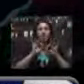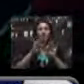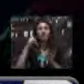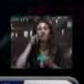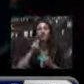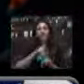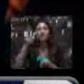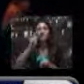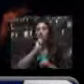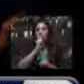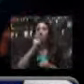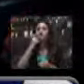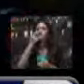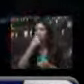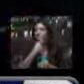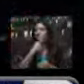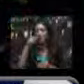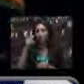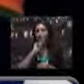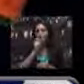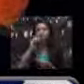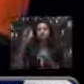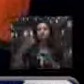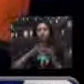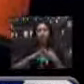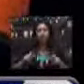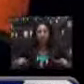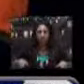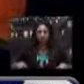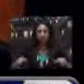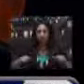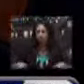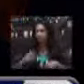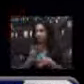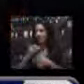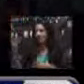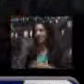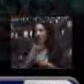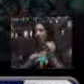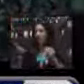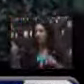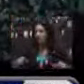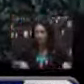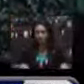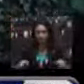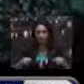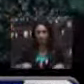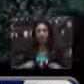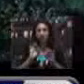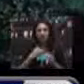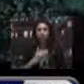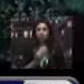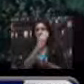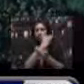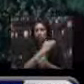الناس عشان يجيب لي كرسي يساعدني وجابهولي يساعدني على اللي انا فيه، يساعدني يعني ان انا اشيله